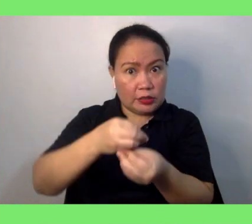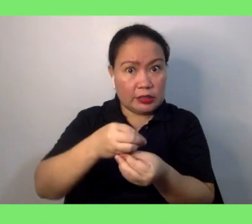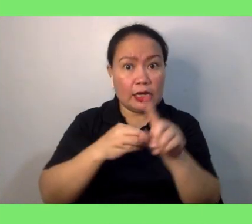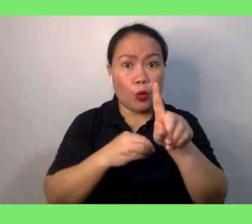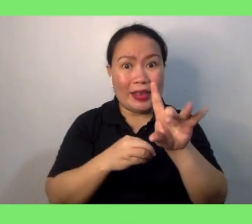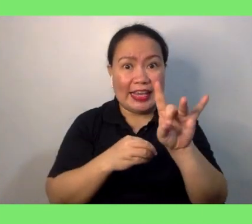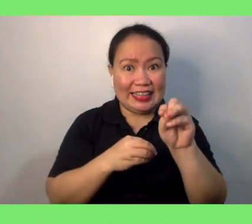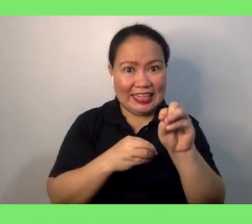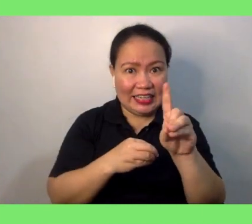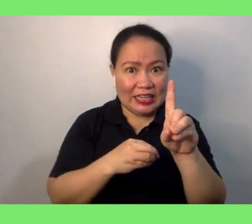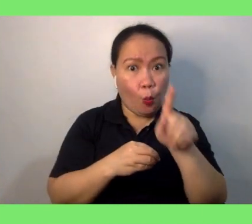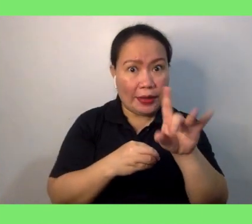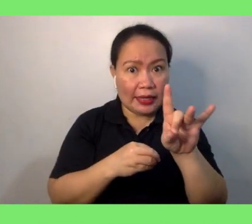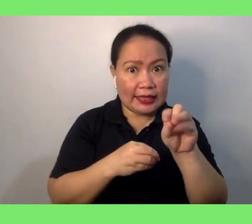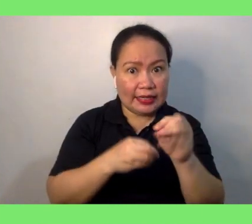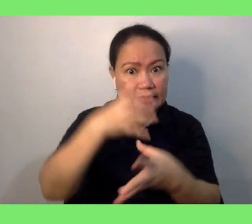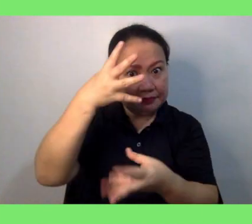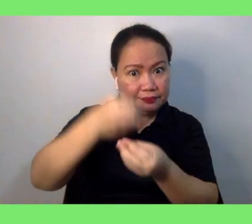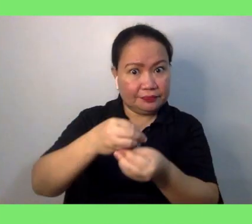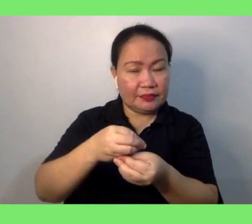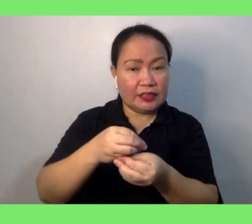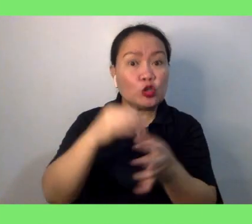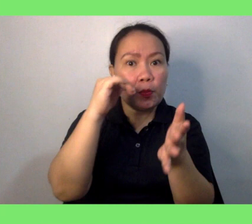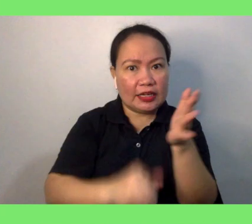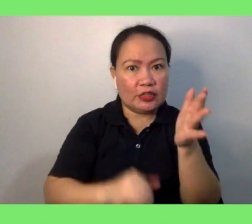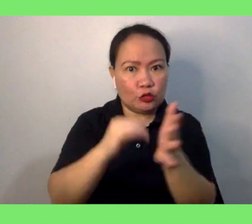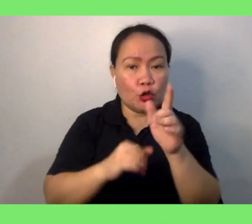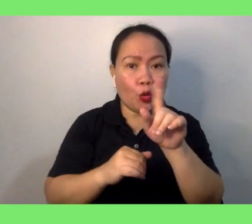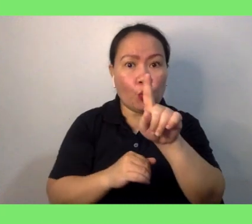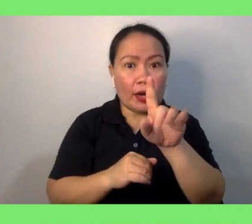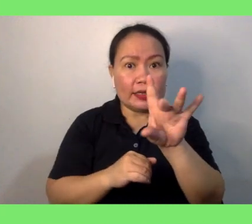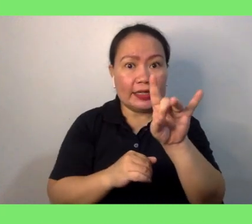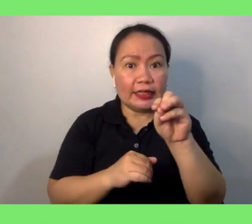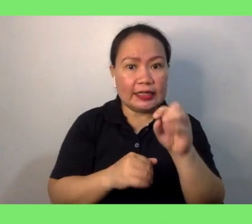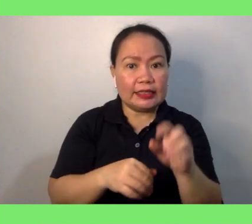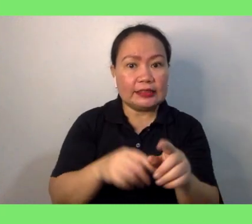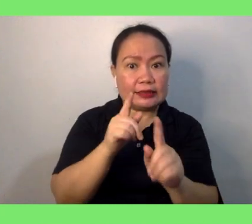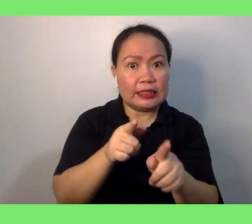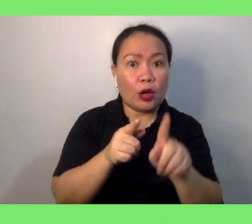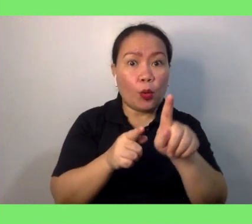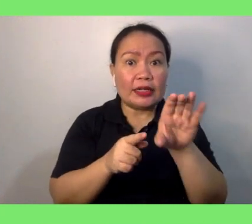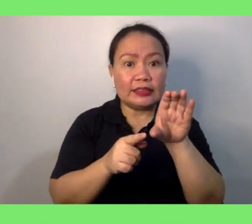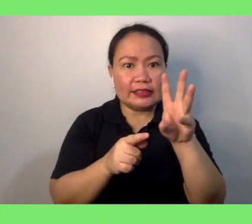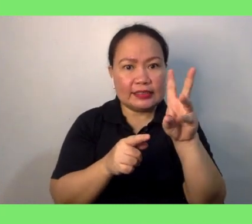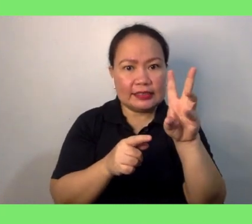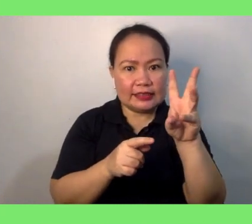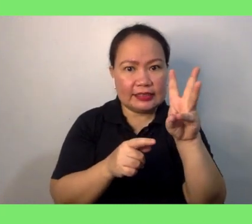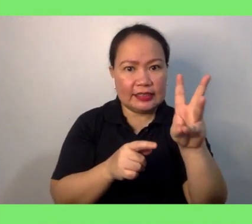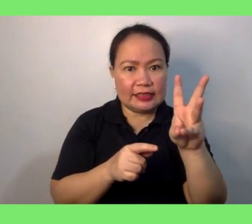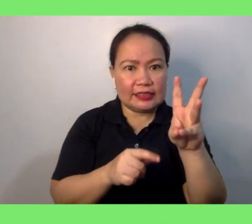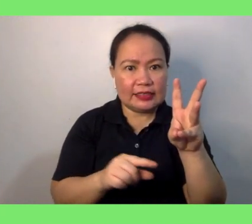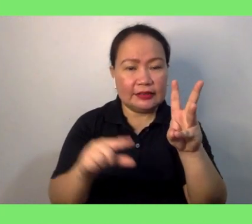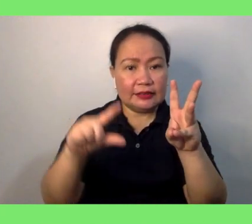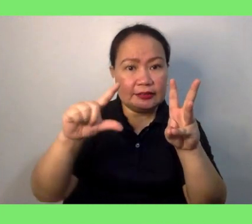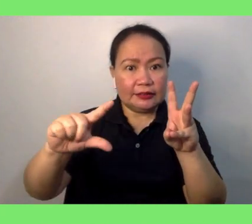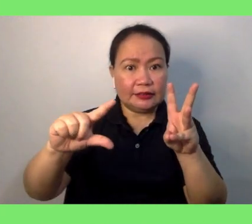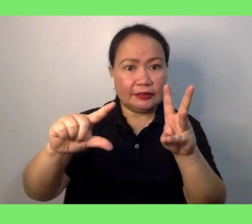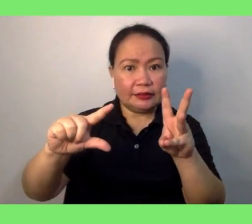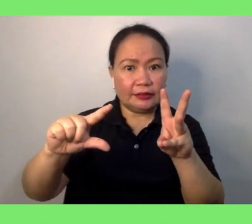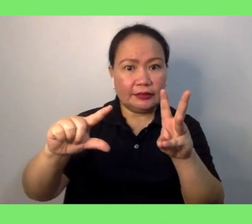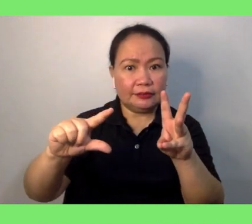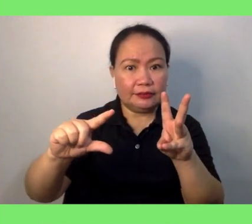180, ano dapat si angle 4 mo? 106 degrees. Okay, nakuha mo na to. Pwede mo na kunin